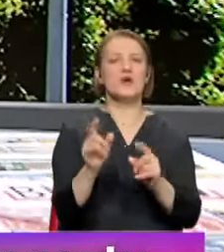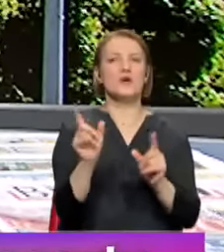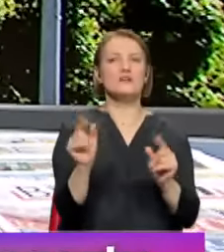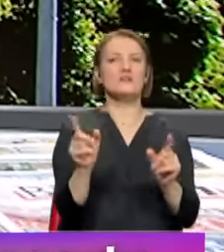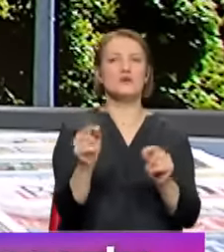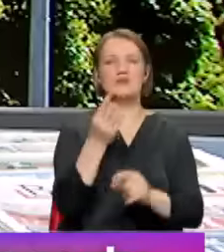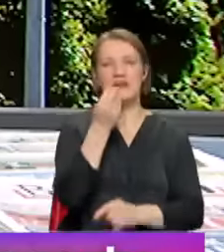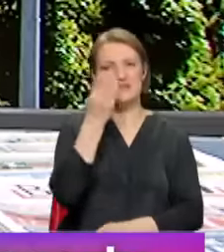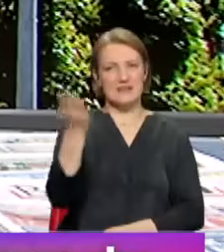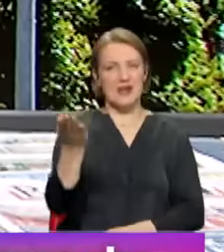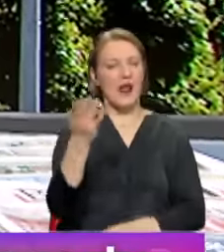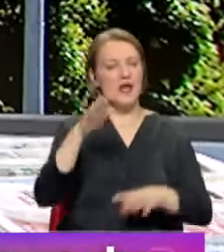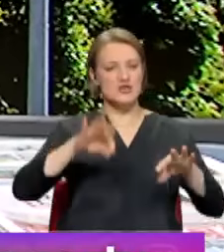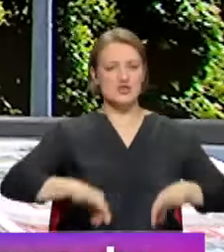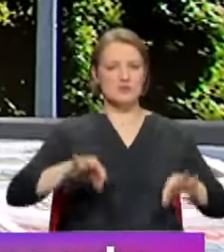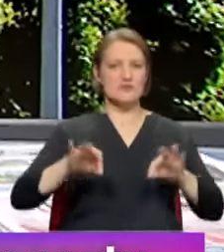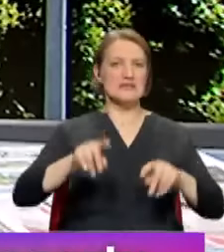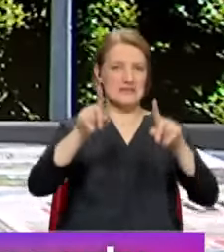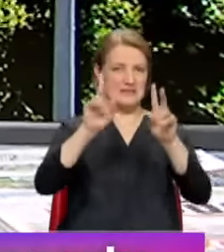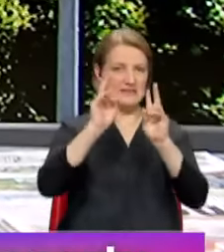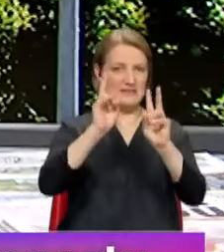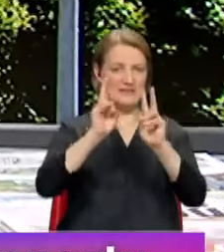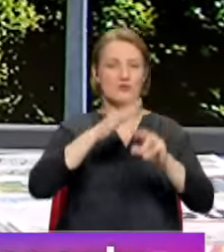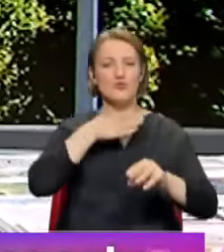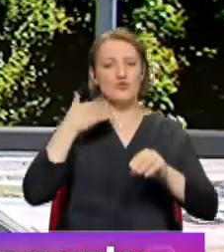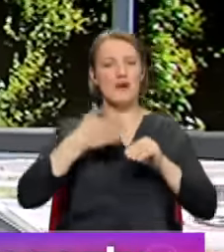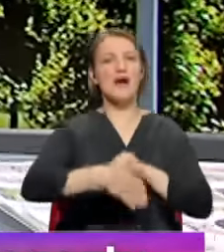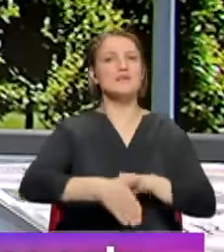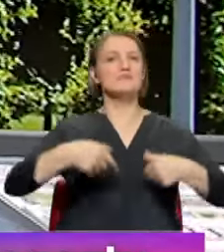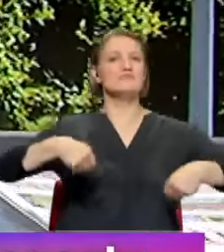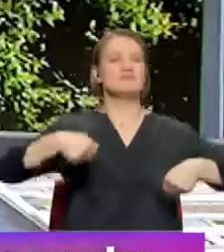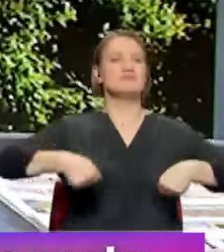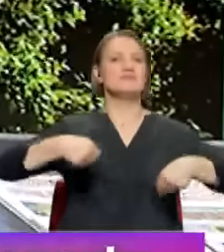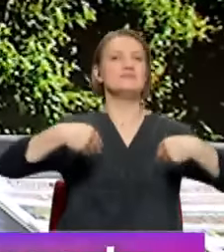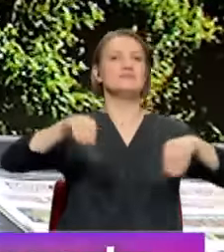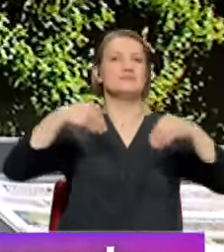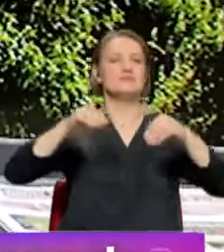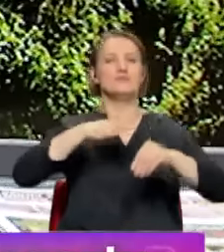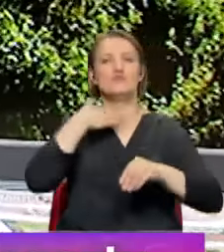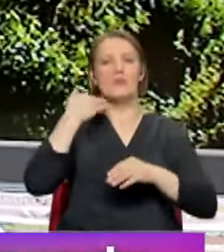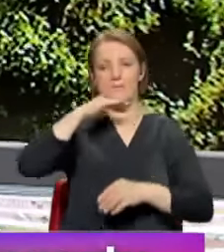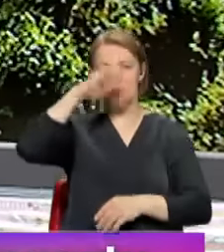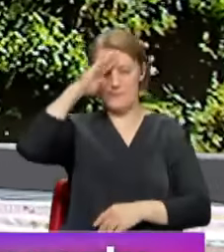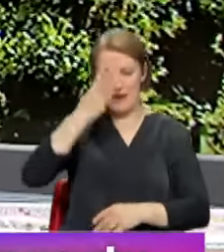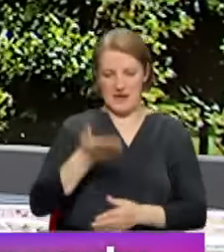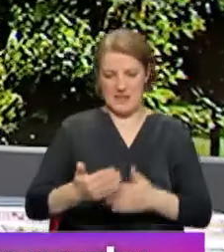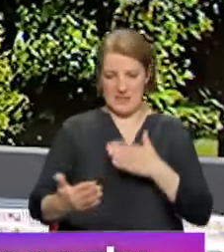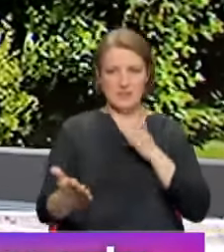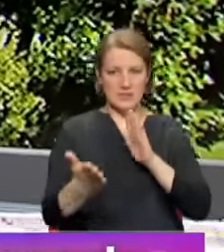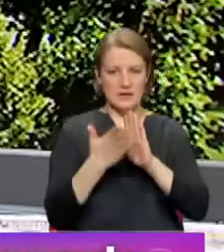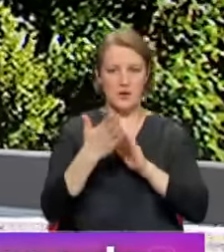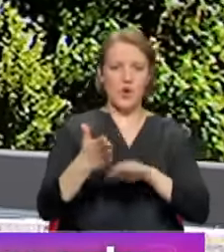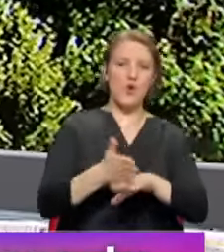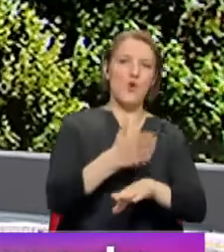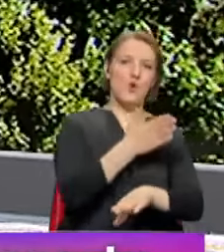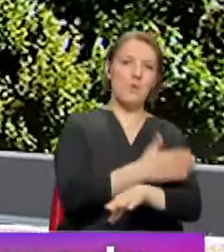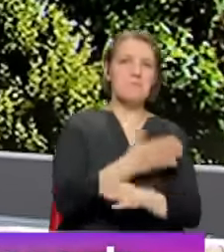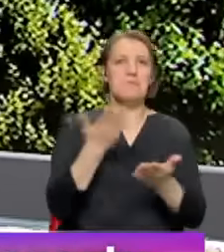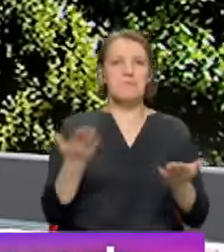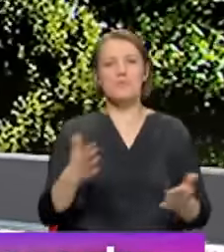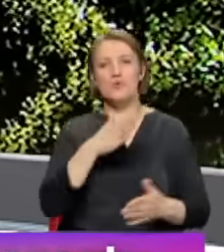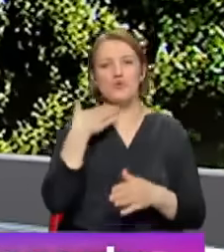yiyiversinler. Peki şimdi sizleri Kurban Pazarı'na götüreceğiz. Kurban Bayramı arifesinde, öncesinde